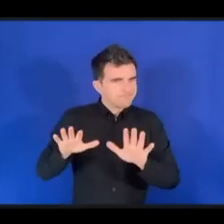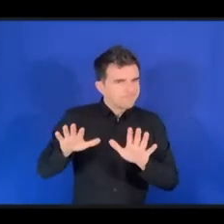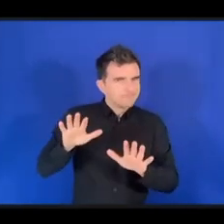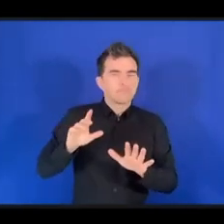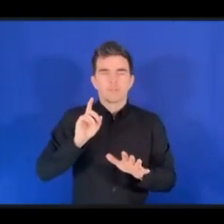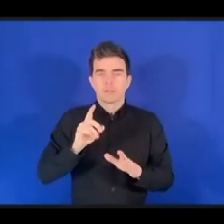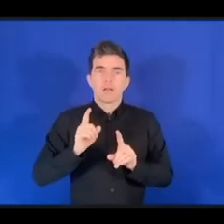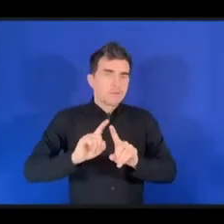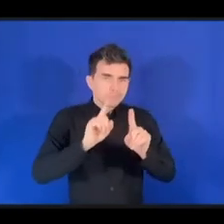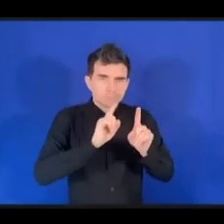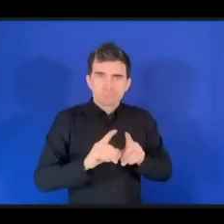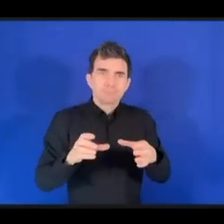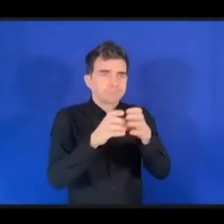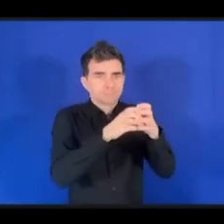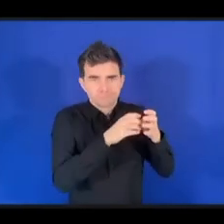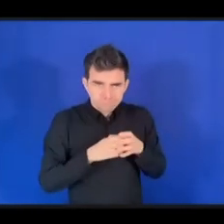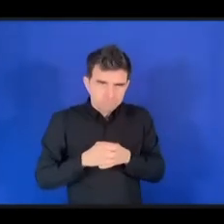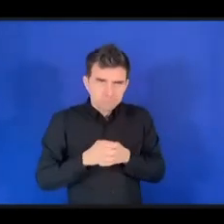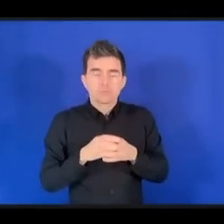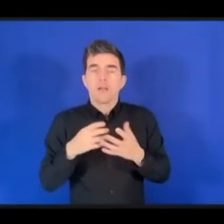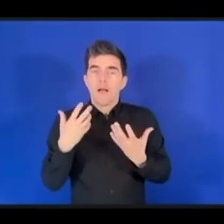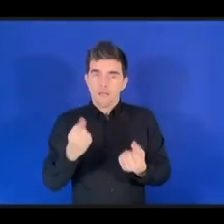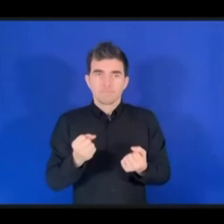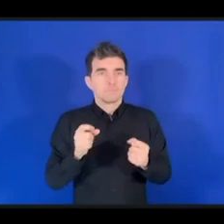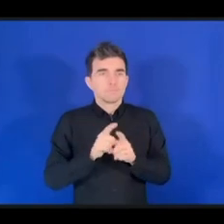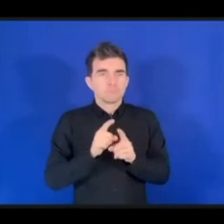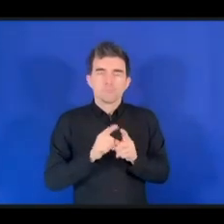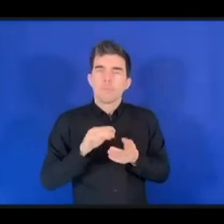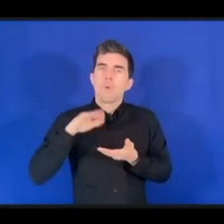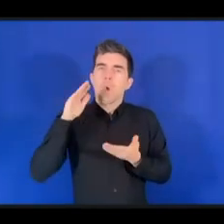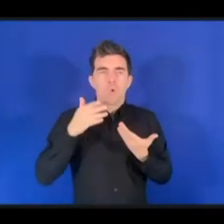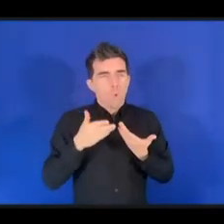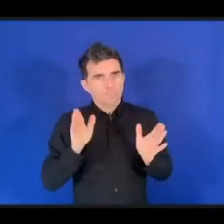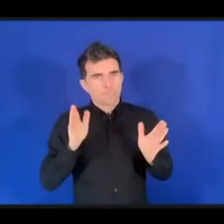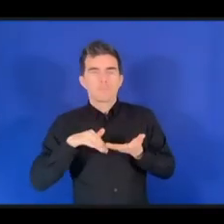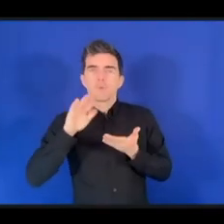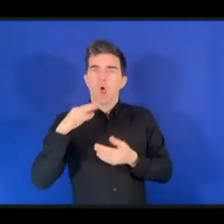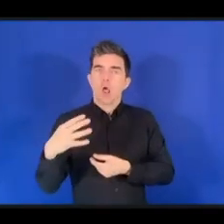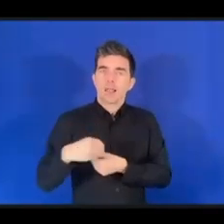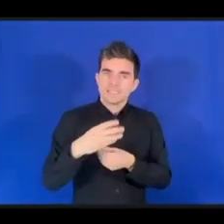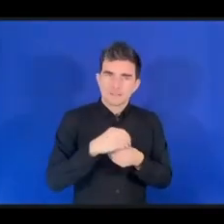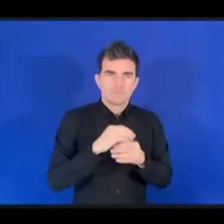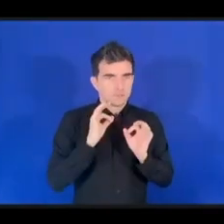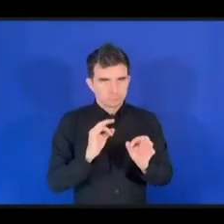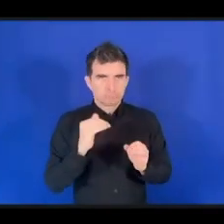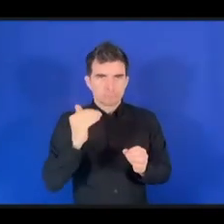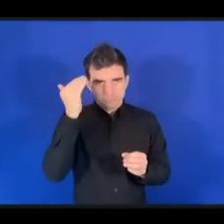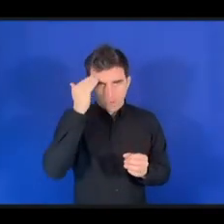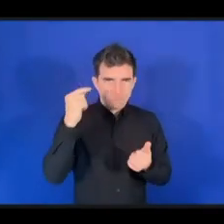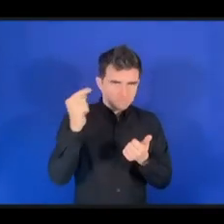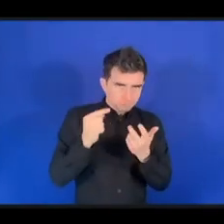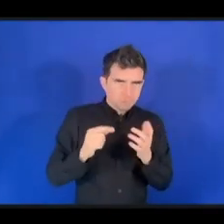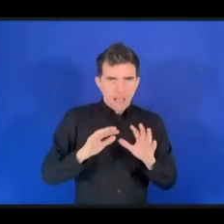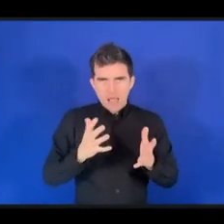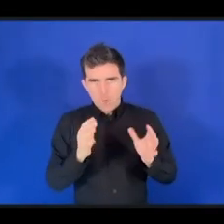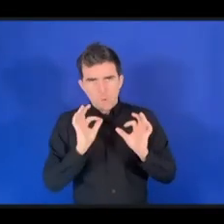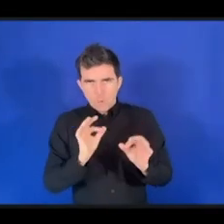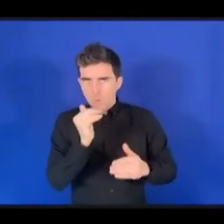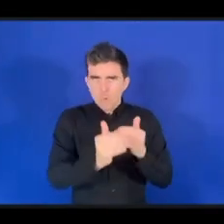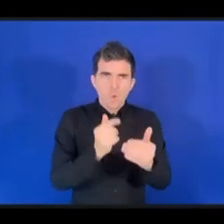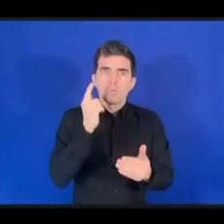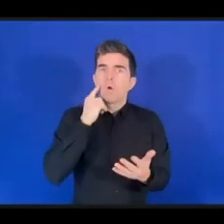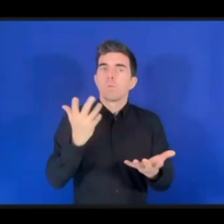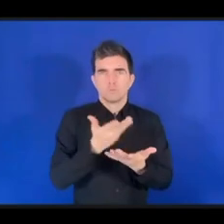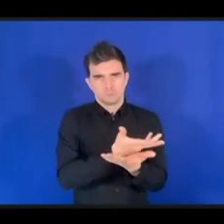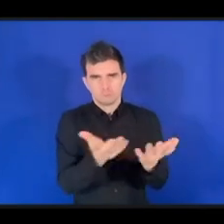inclusif qu'il puisse être a quand même besoin des différentes parties prenantes pour être efficace hier dans cette salle